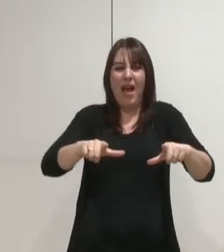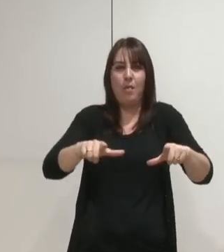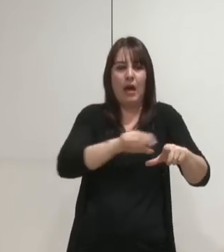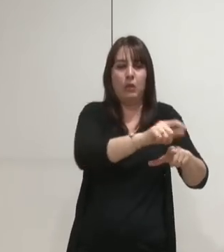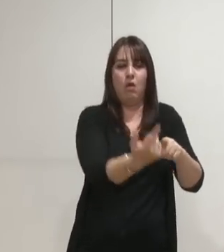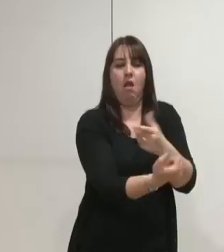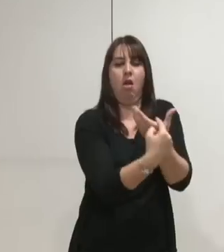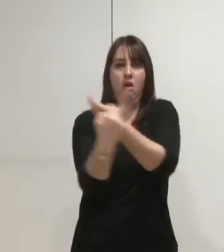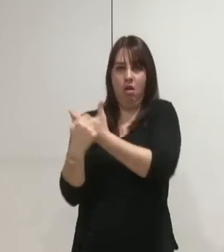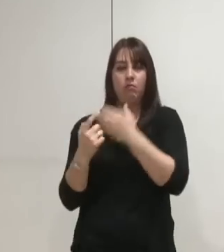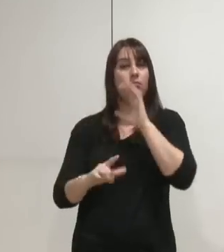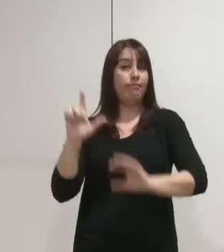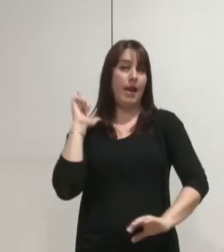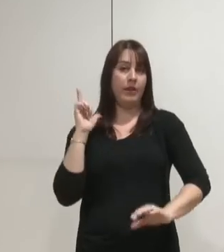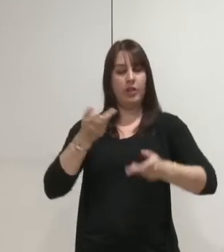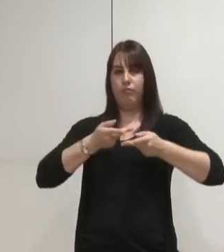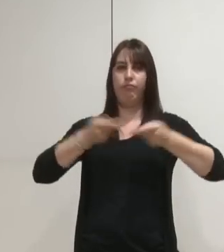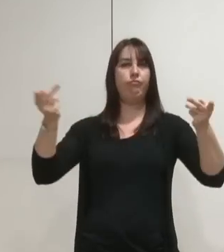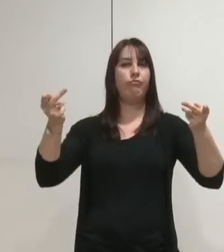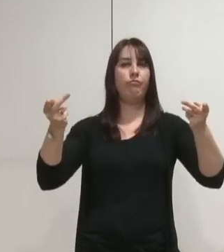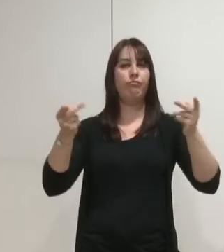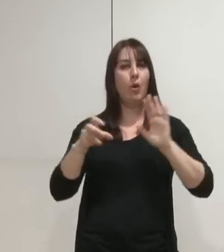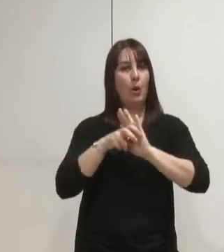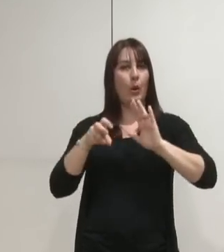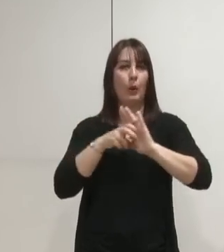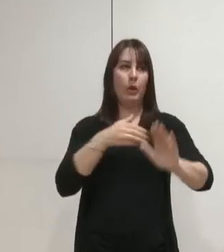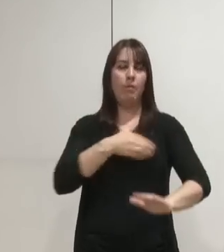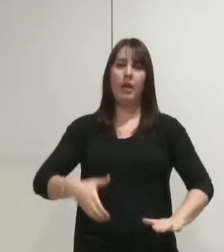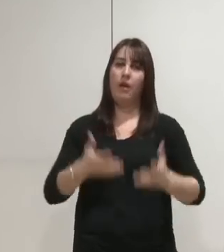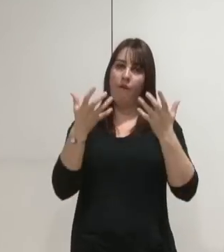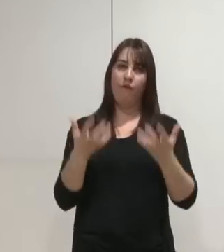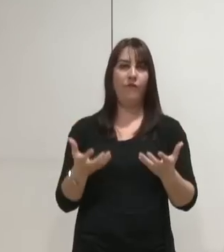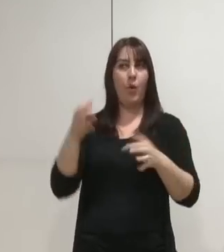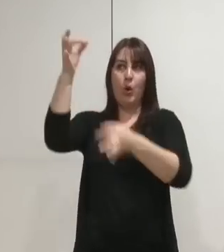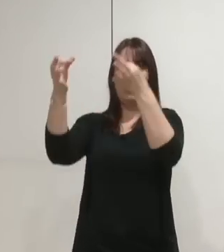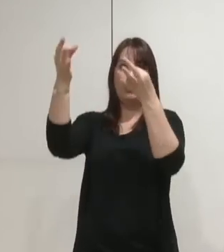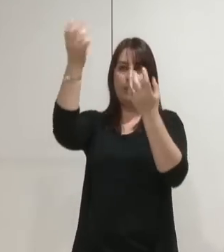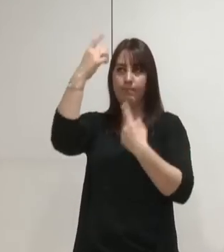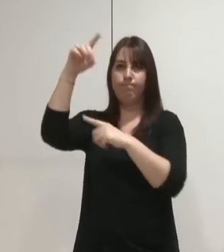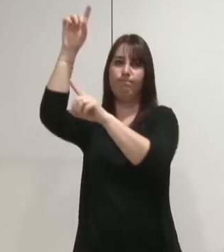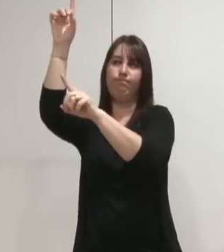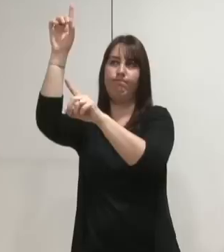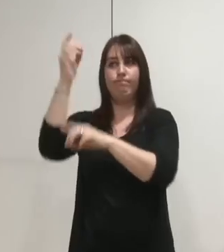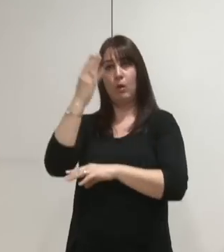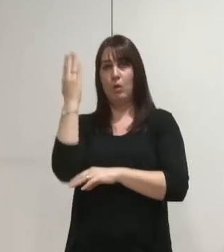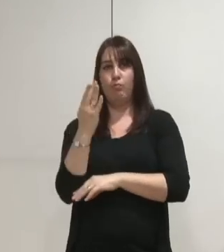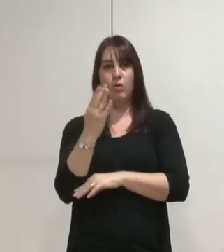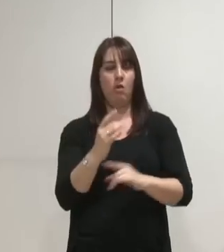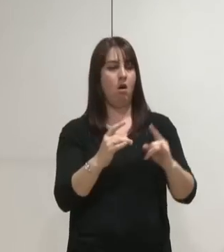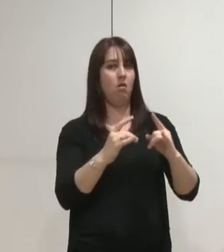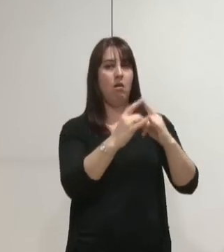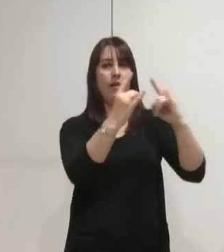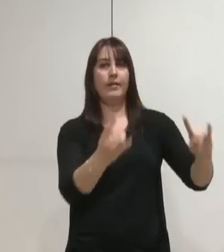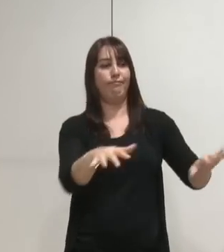lundi dernier j'ai annoncé donc la volonté de la Ville de déposer un référé devant la justice pour faire procéder au démantelllement